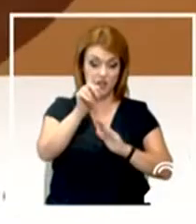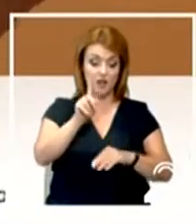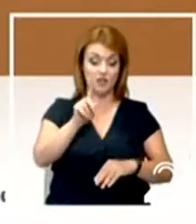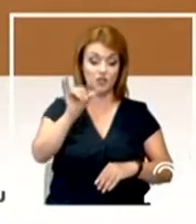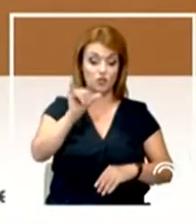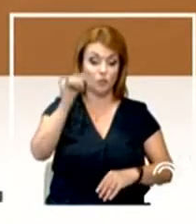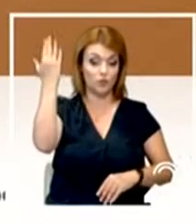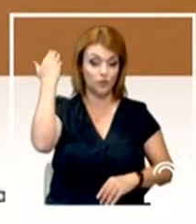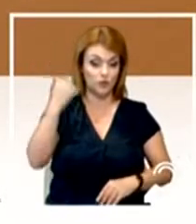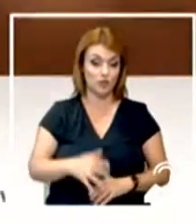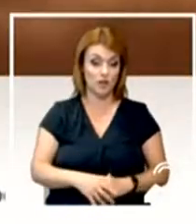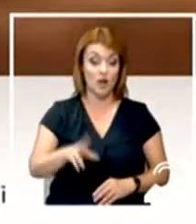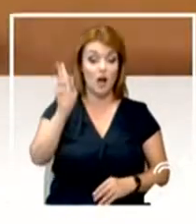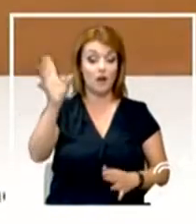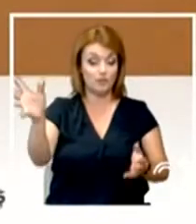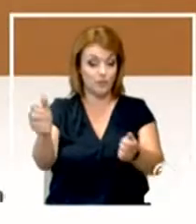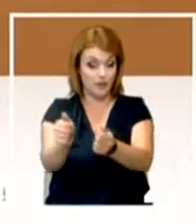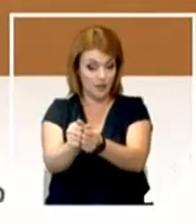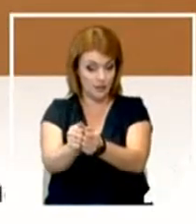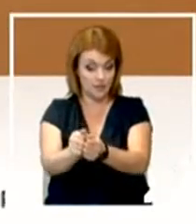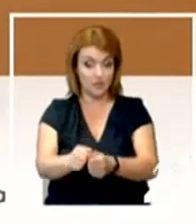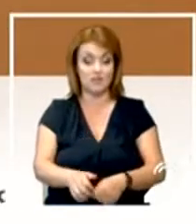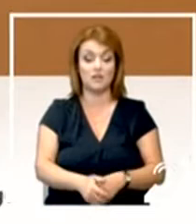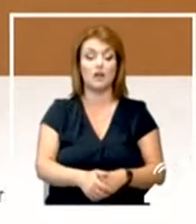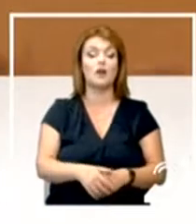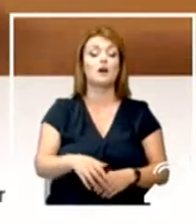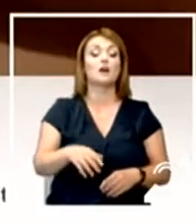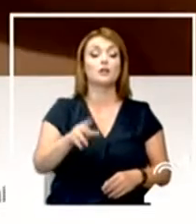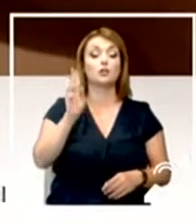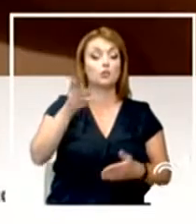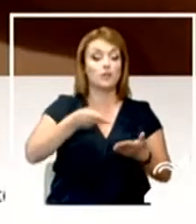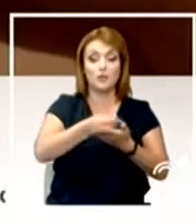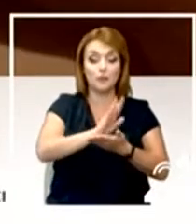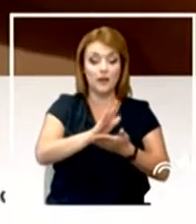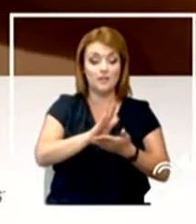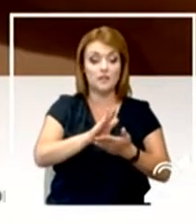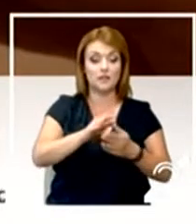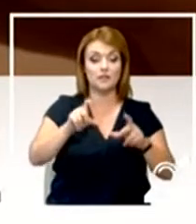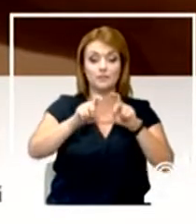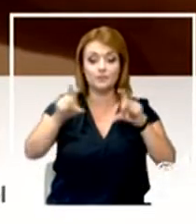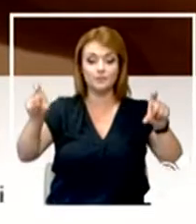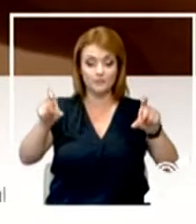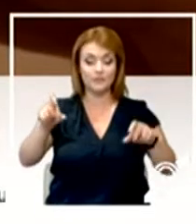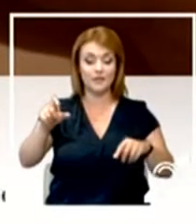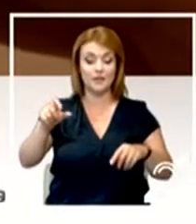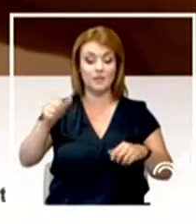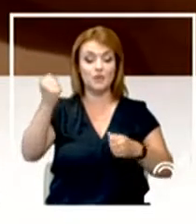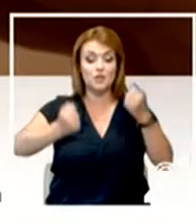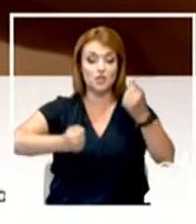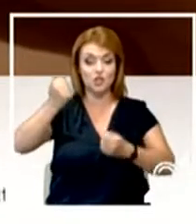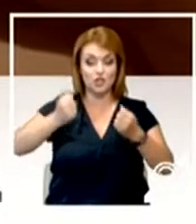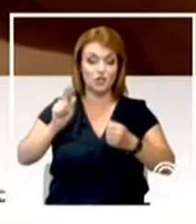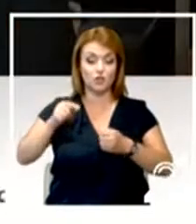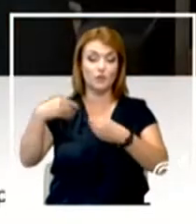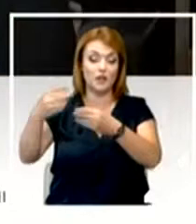prins că folosește drumurile publice din România fără rovinietă plătește de acum 550 de RON, adică 2200